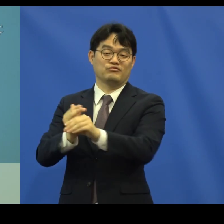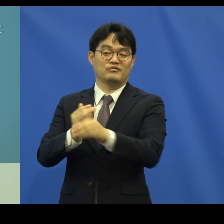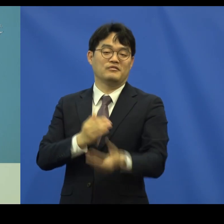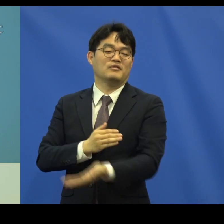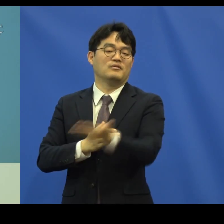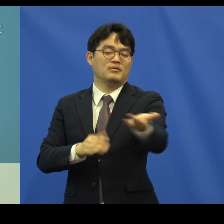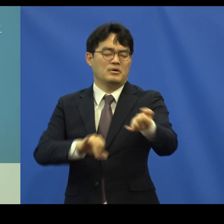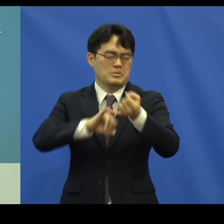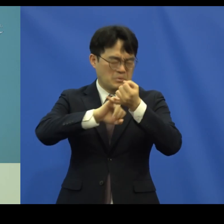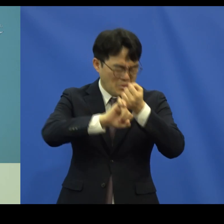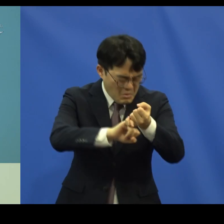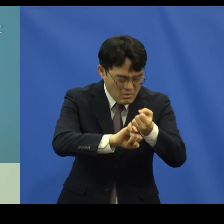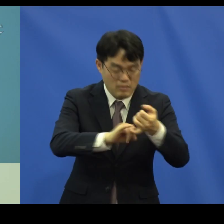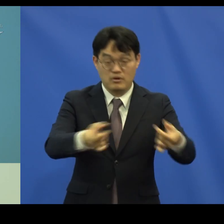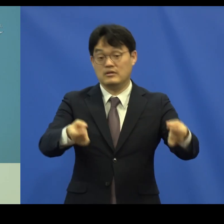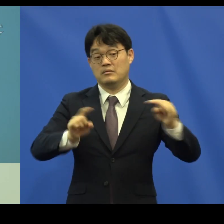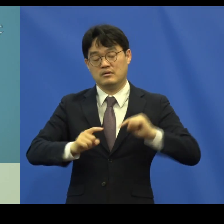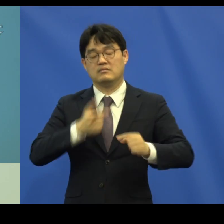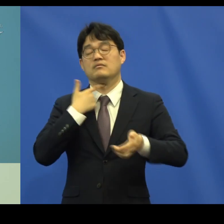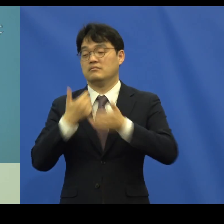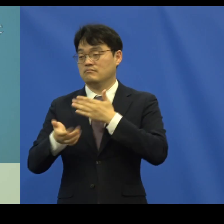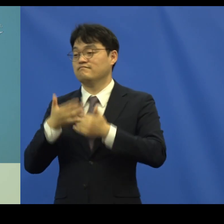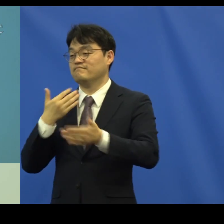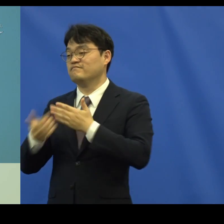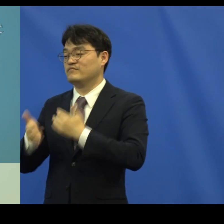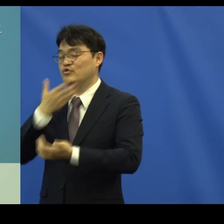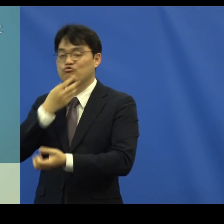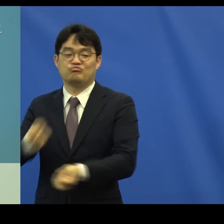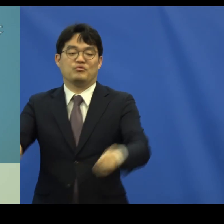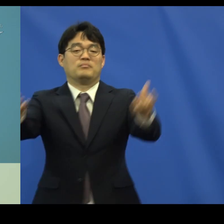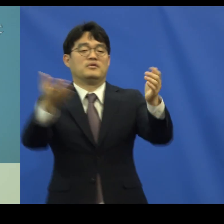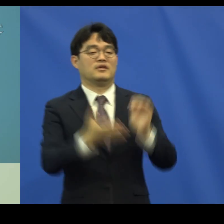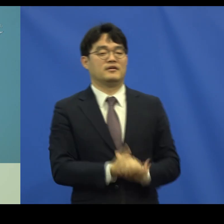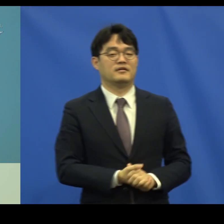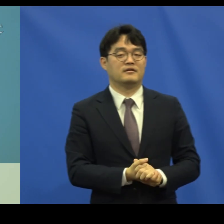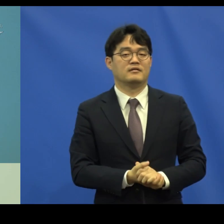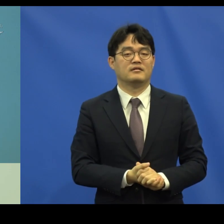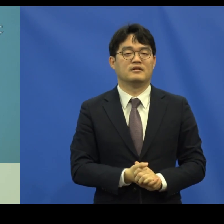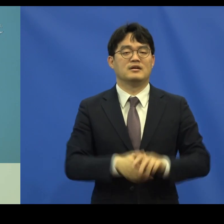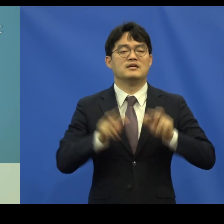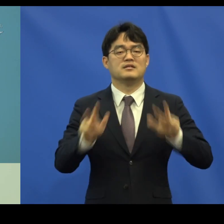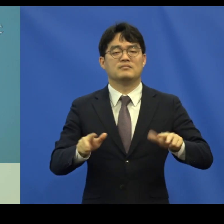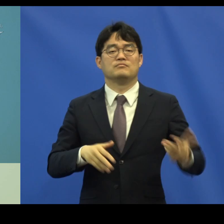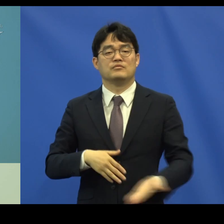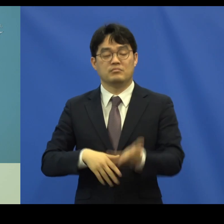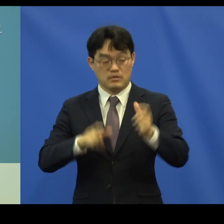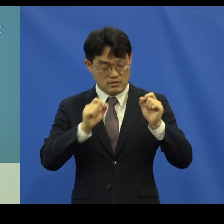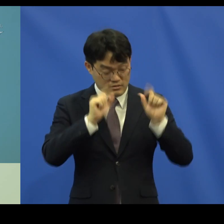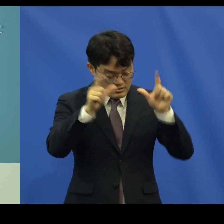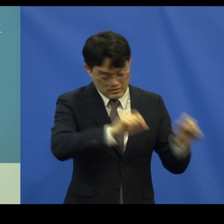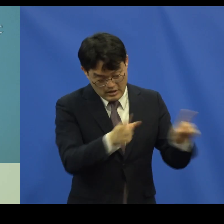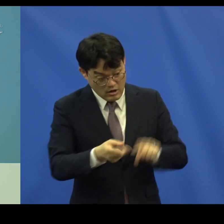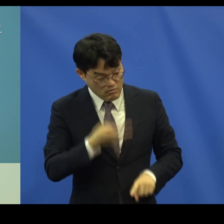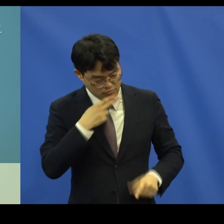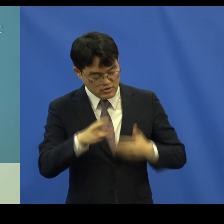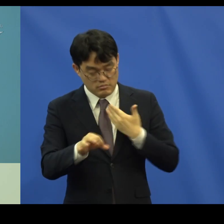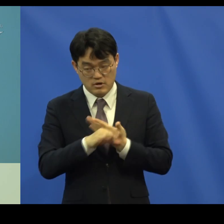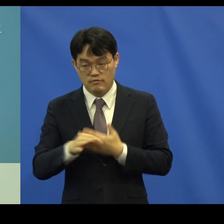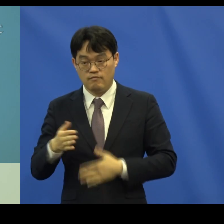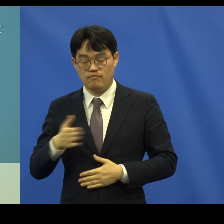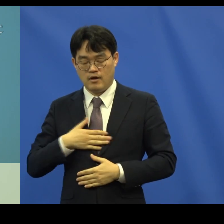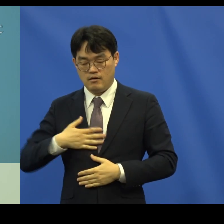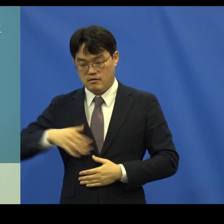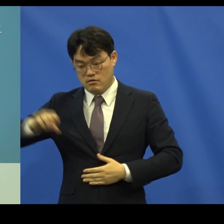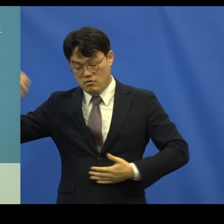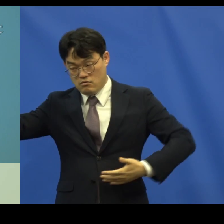내가 어떻게 받았으며 어떻게 들었는지 생각하고 지켜 회개하라. 만일 일깨지 아니하면 내가 도둑같이 이르리니 어느 때에 내가 이르는지 내가 알지